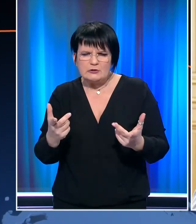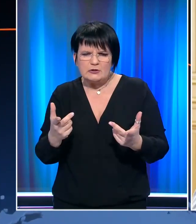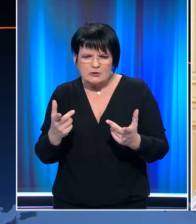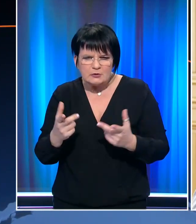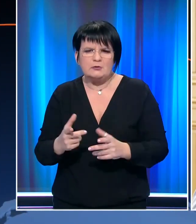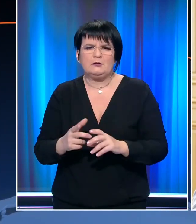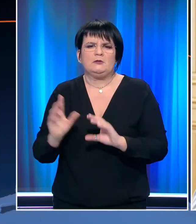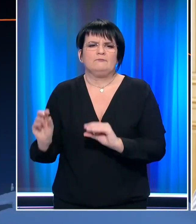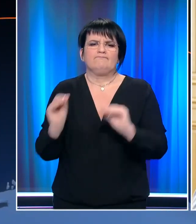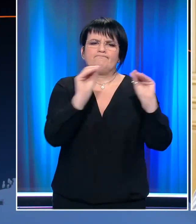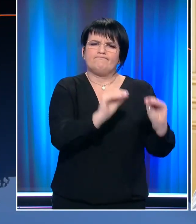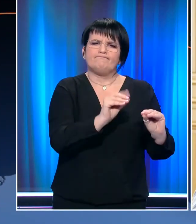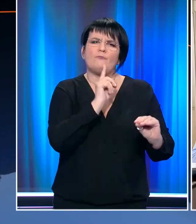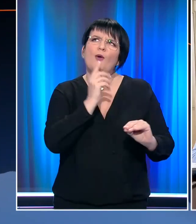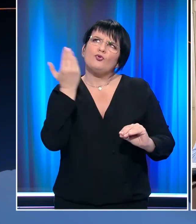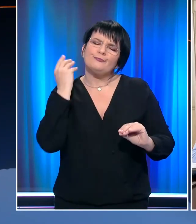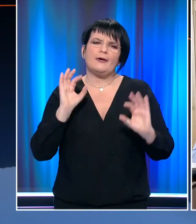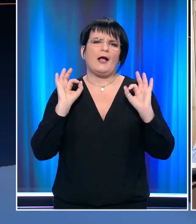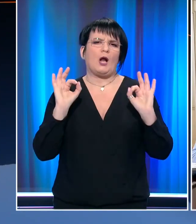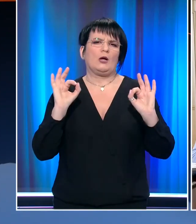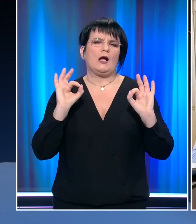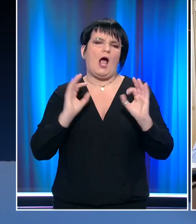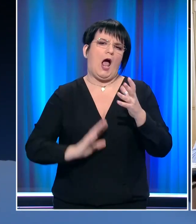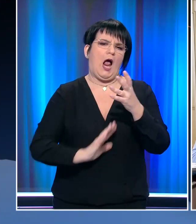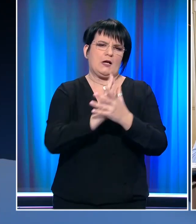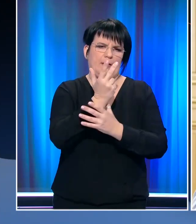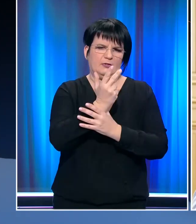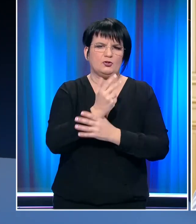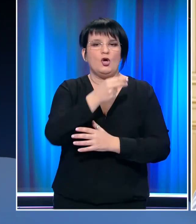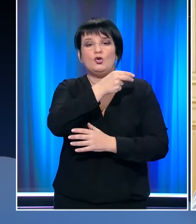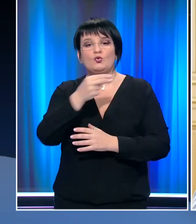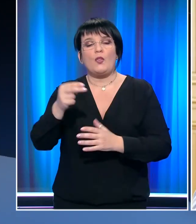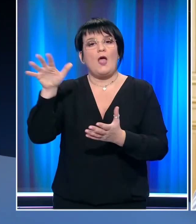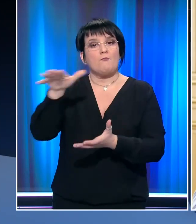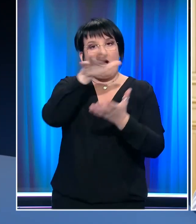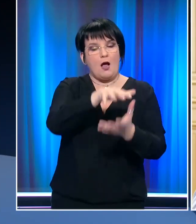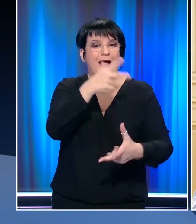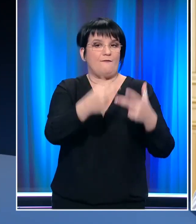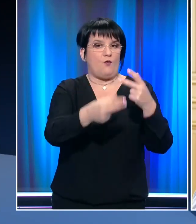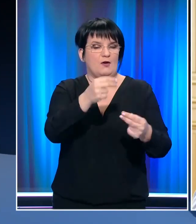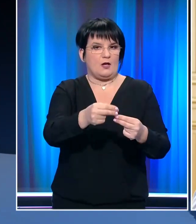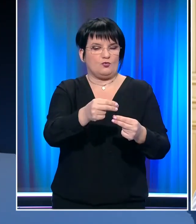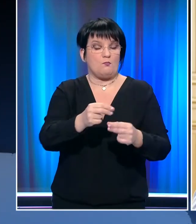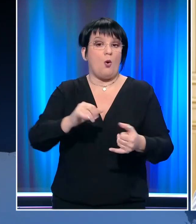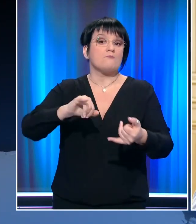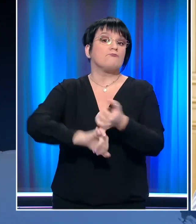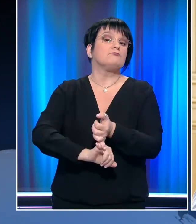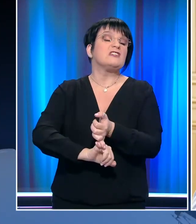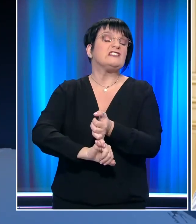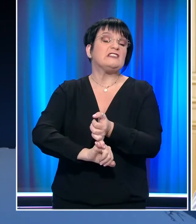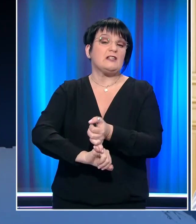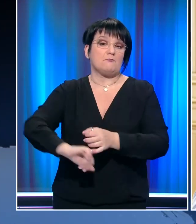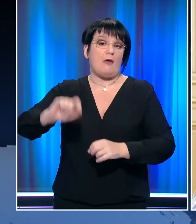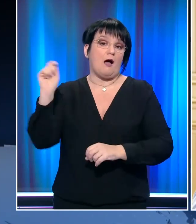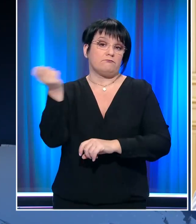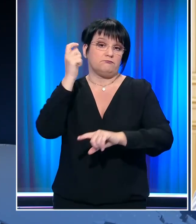της μετάβασης, την ομαλότητα και την ανάπτυξη. Σχετικά με το πρώτο, το ζήτημα του μαζικού εμβολιασμού, θα το χαρακτήριζα το μεγάλο στοίχημα, το μεγάλο εθνικό